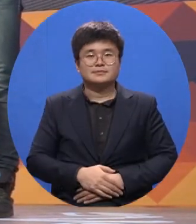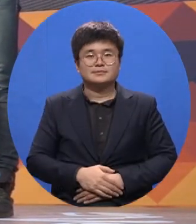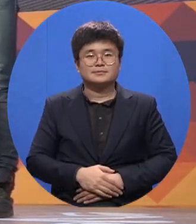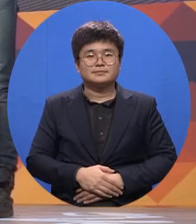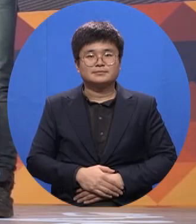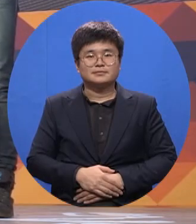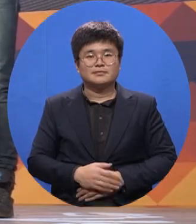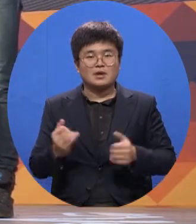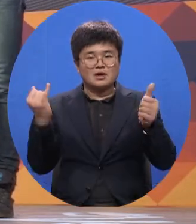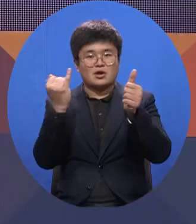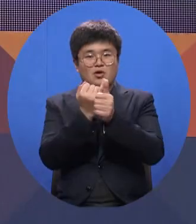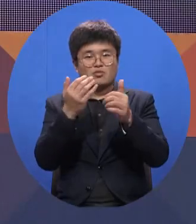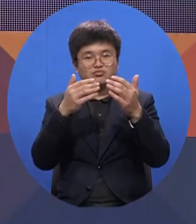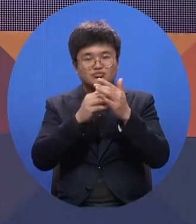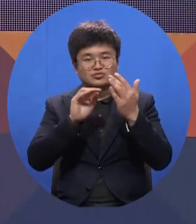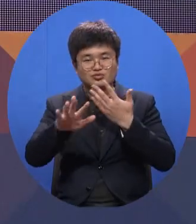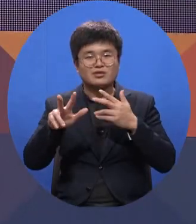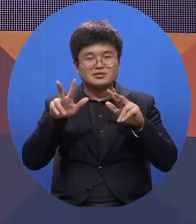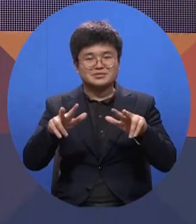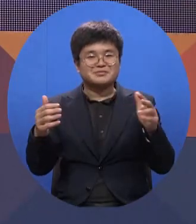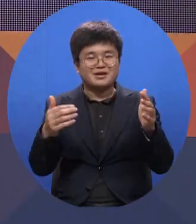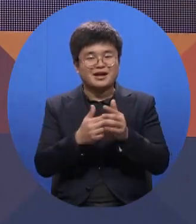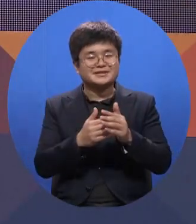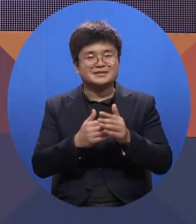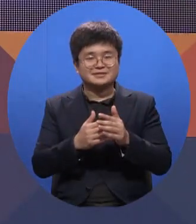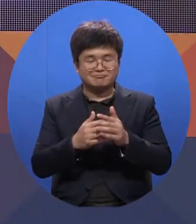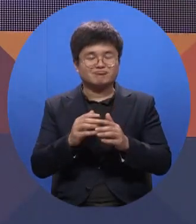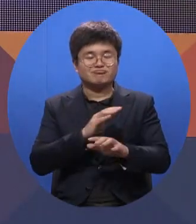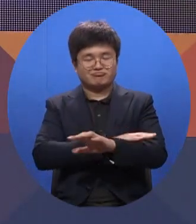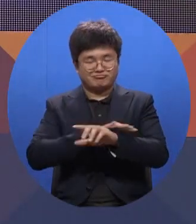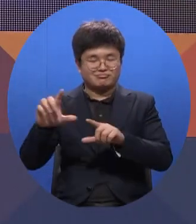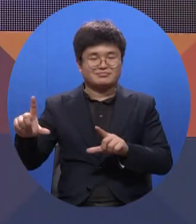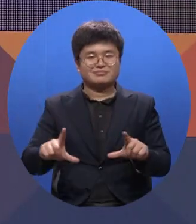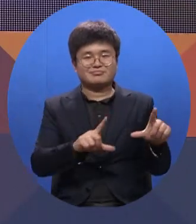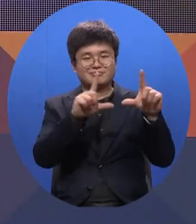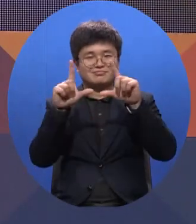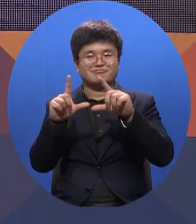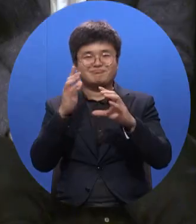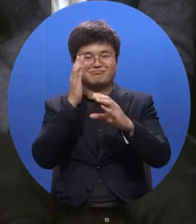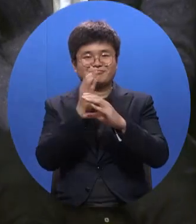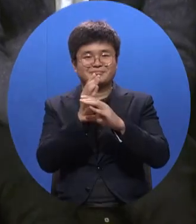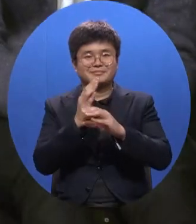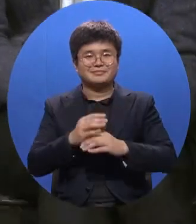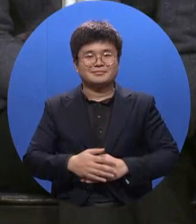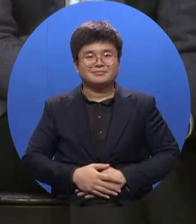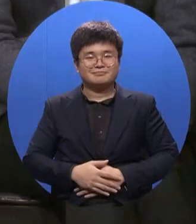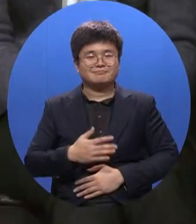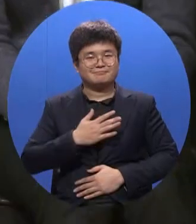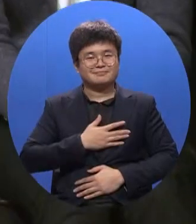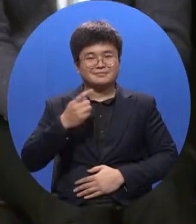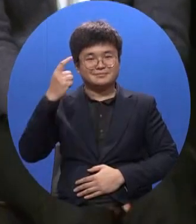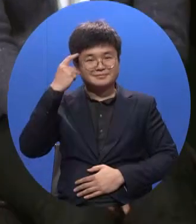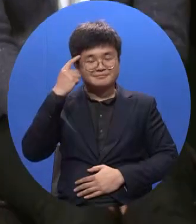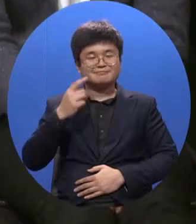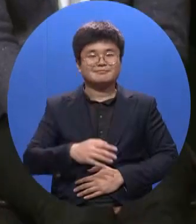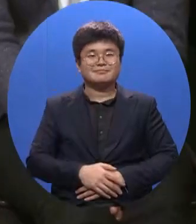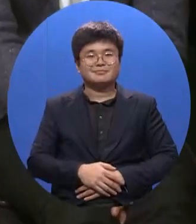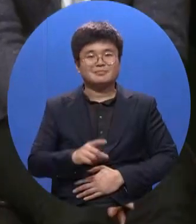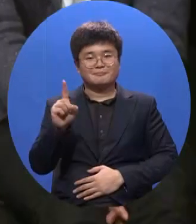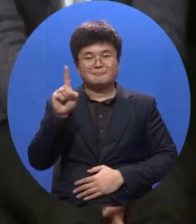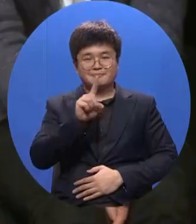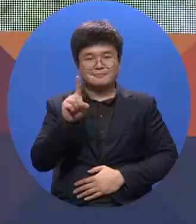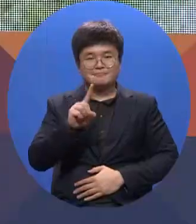어깨로 나고 지금 아직까지 해 잘 설도 있습니다 그런거 재생 아그네 안사 아까도 말씀드린